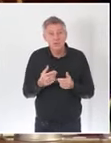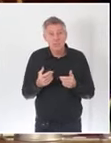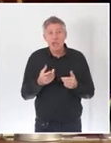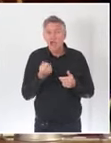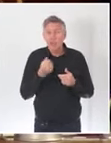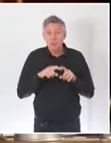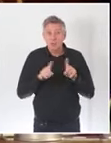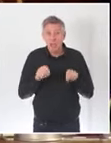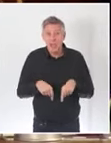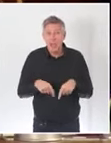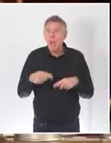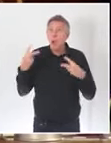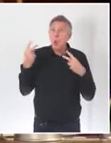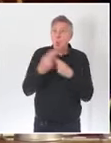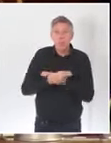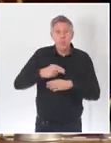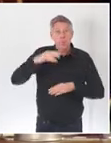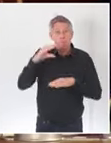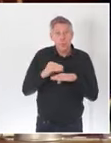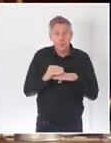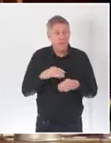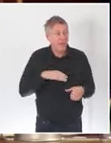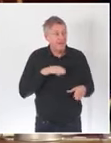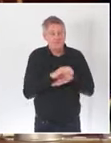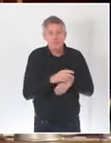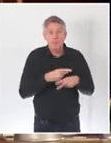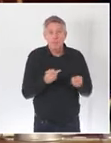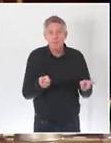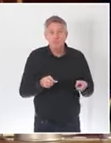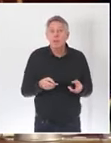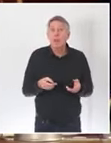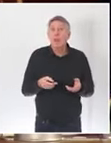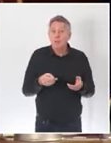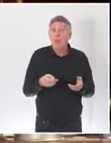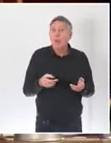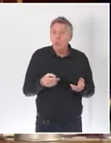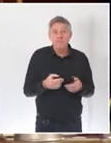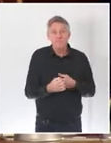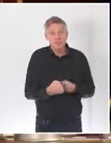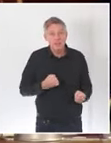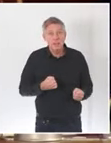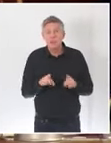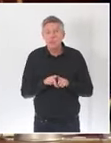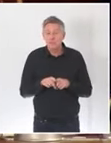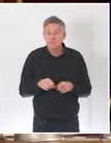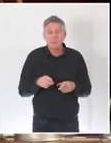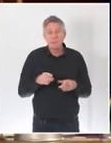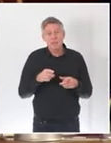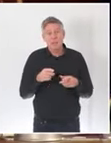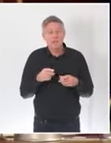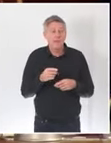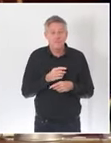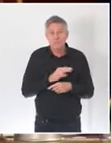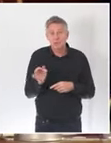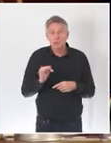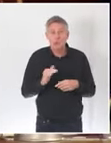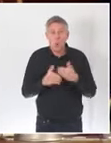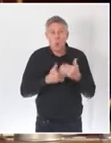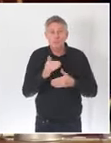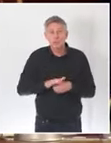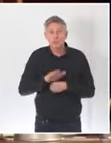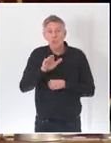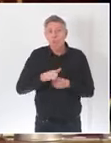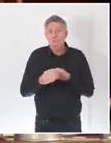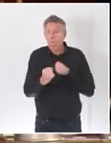non seulement de réduire l'investissement public, mais aussi de ralentir la croissance du pays, déjà peu reluisante. Mais plus